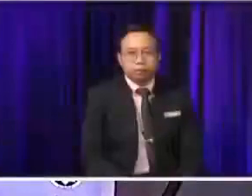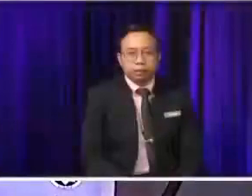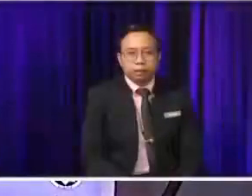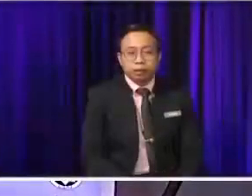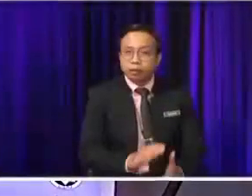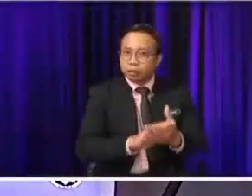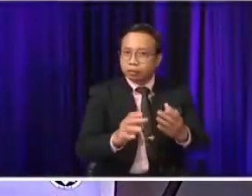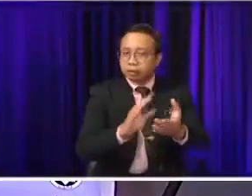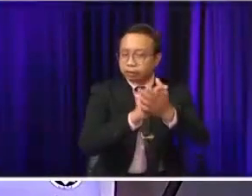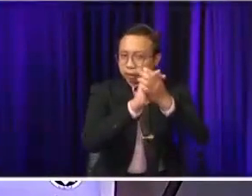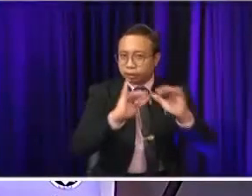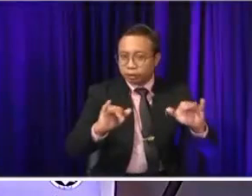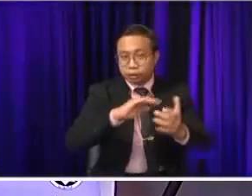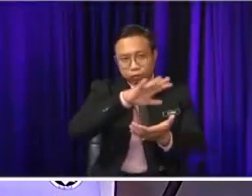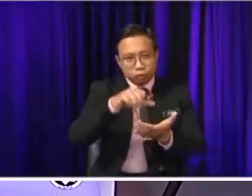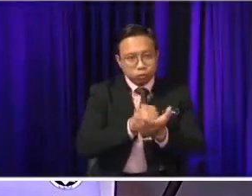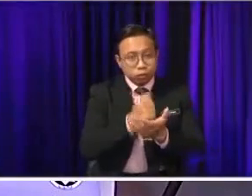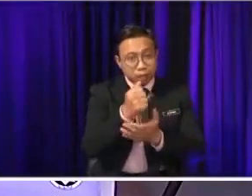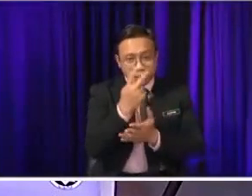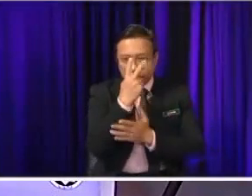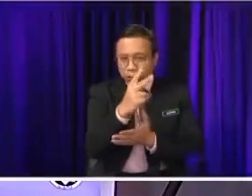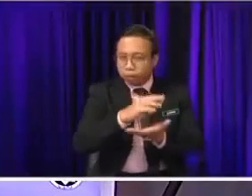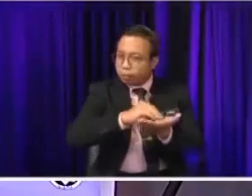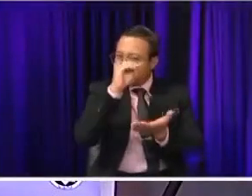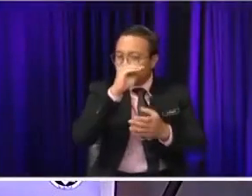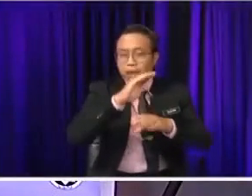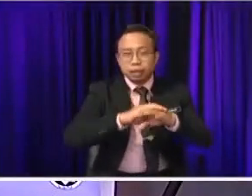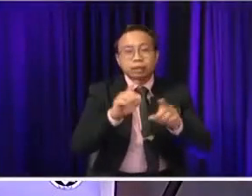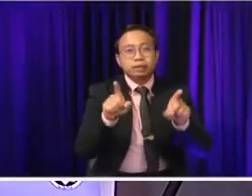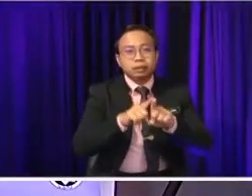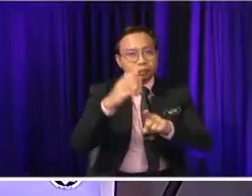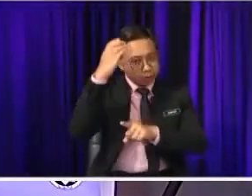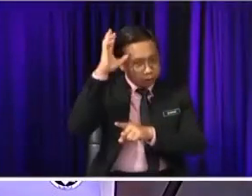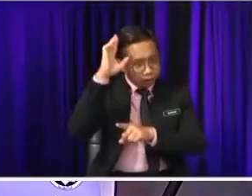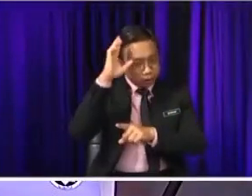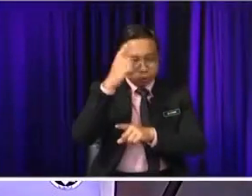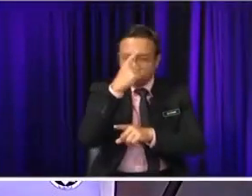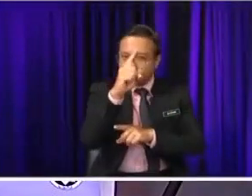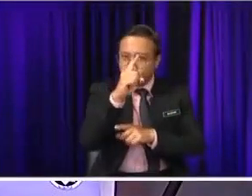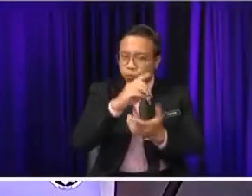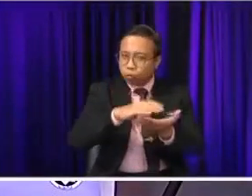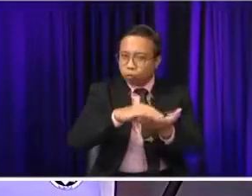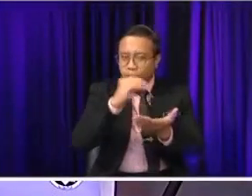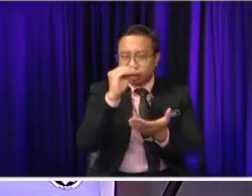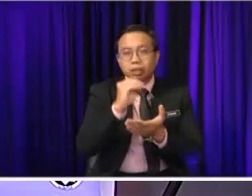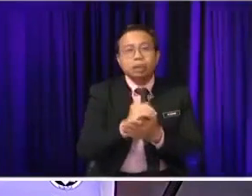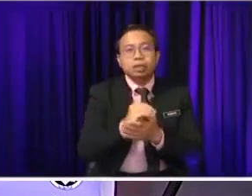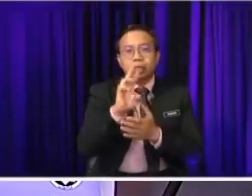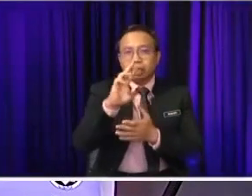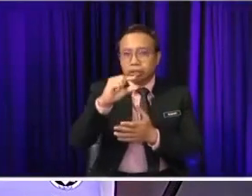selamat sejahtera semua anda sedang menonton slot Menengah Atas bersama saya Chris MJ untuk mata pelajaran